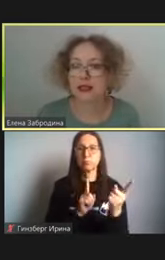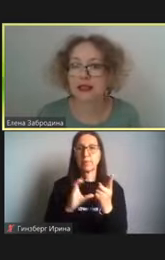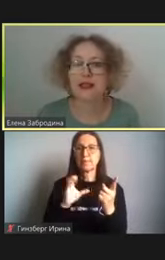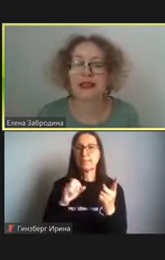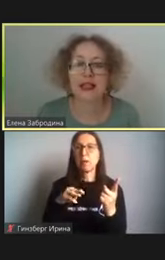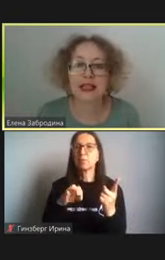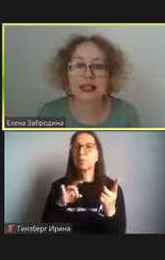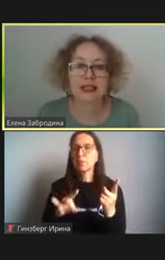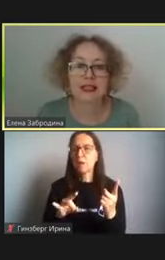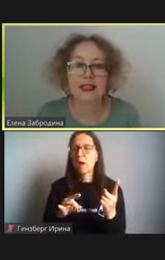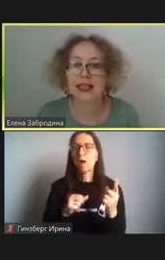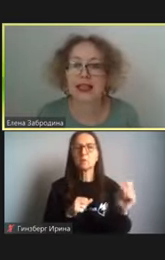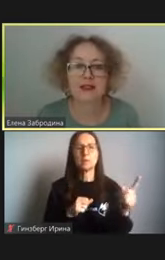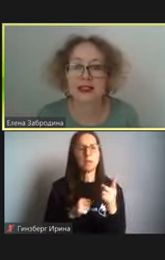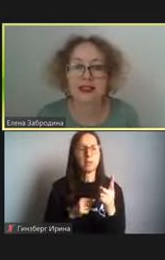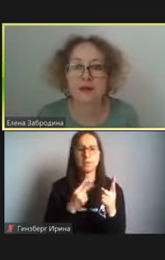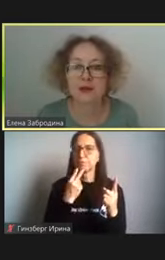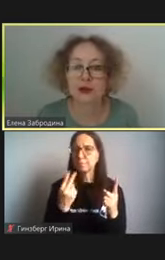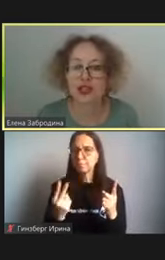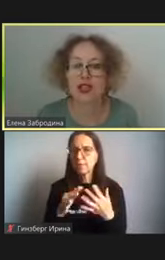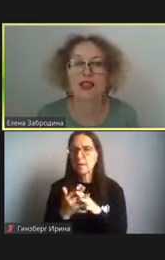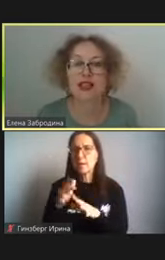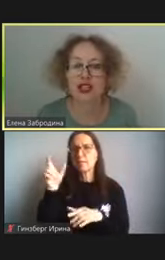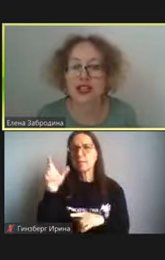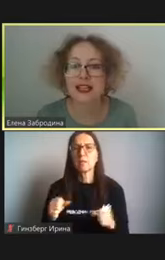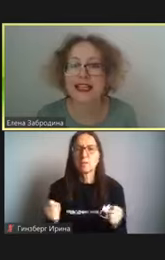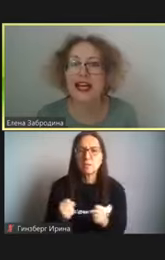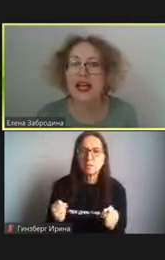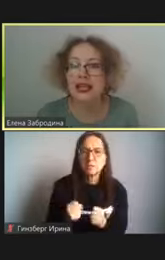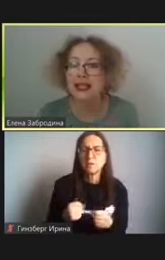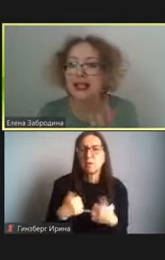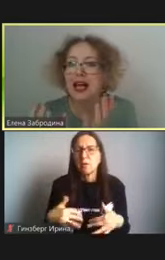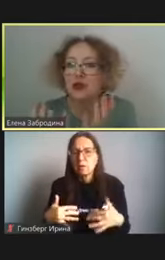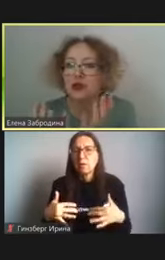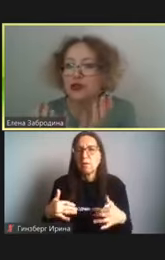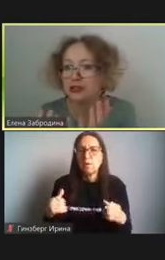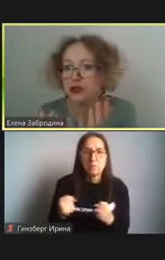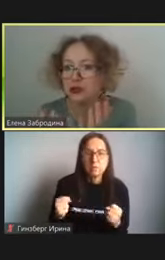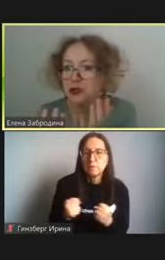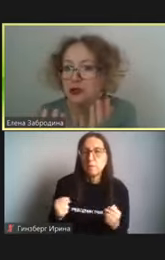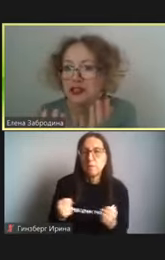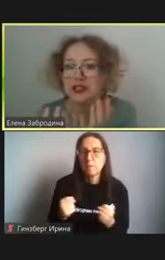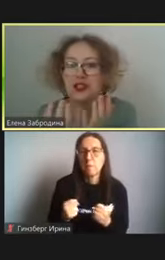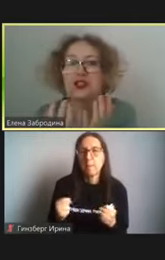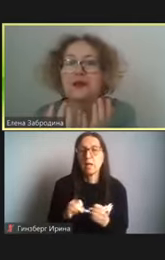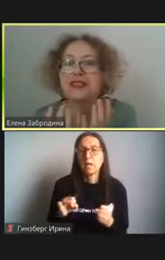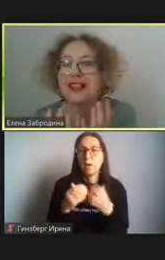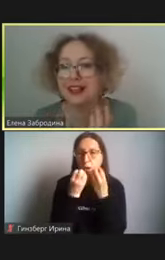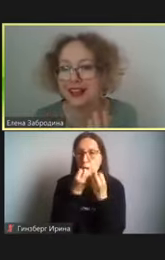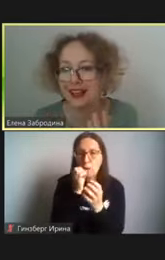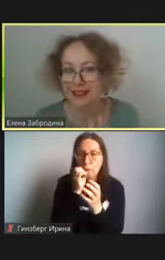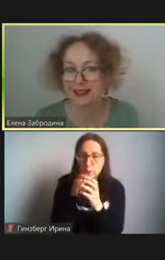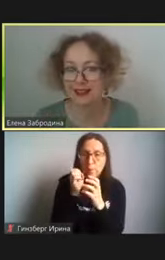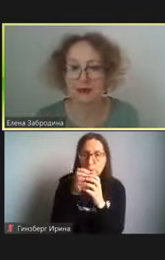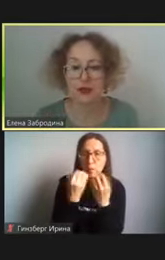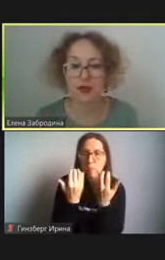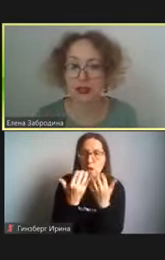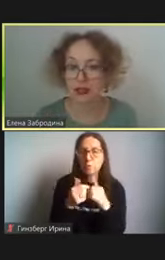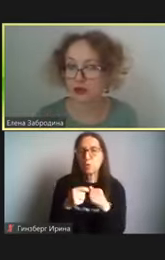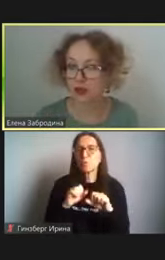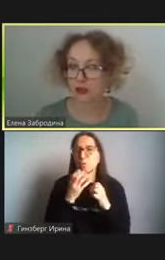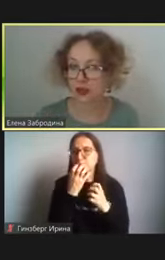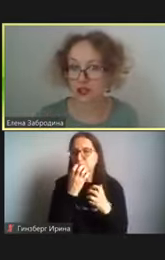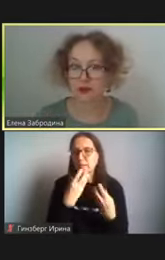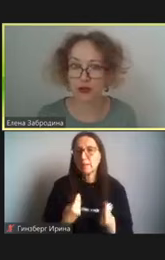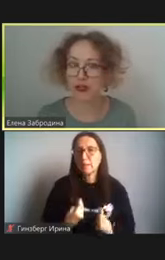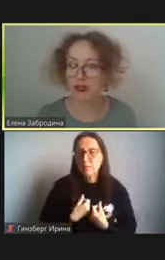Сатир видит, стоит крестьянин весь замерзший, дрожит и на руки дует, чтобы согреться. Ну, сатир